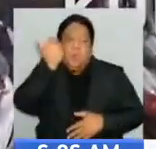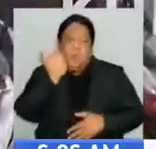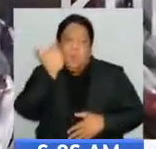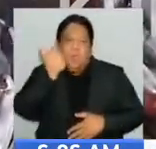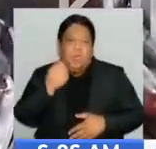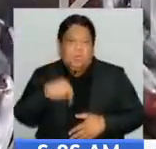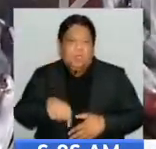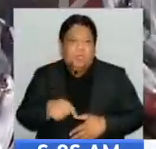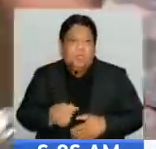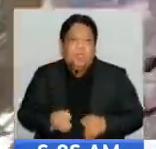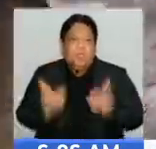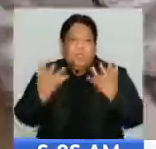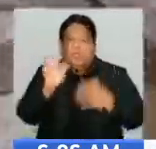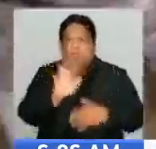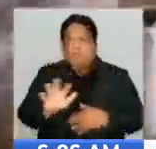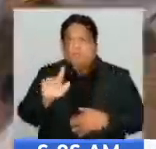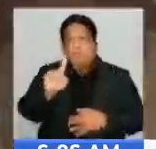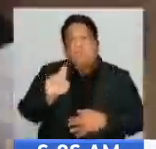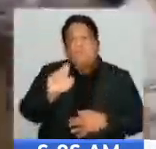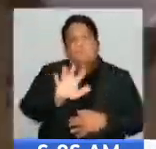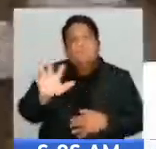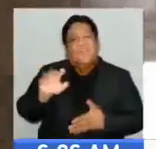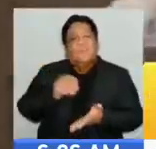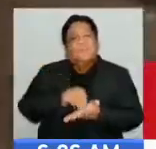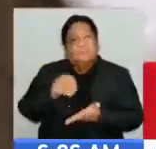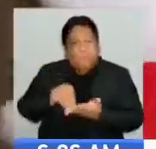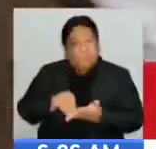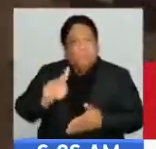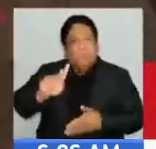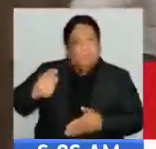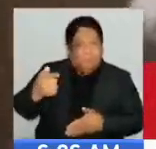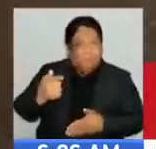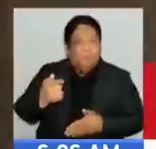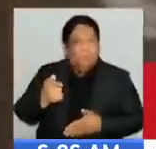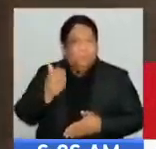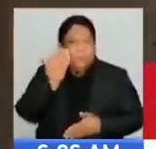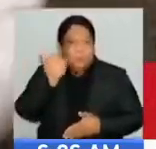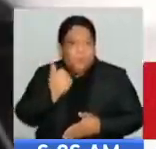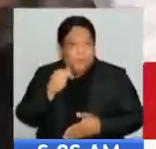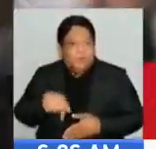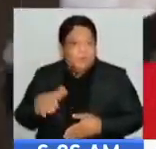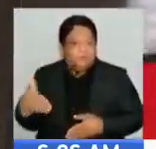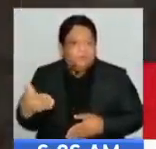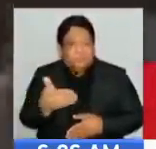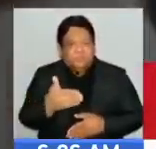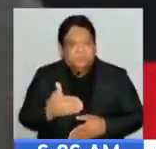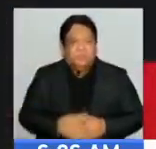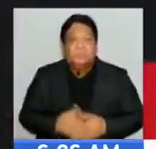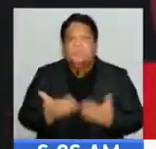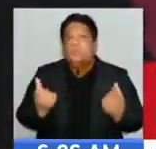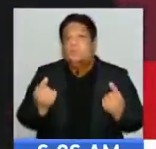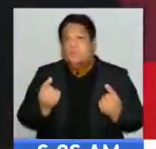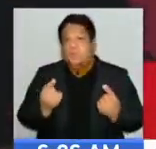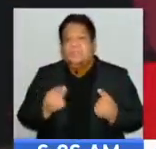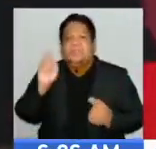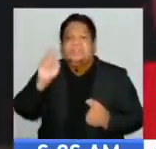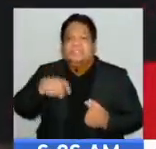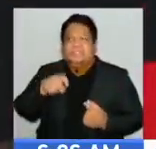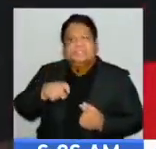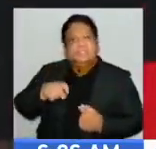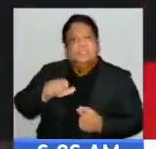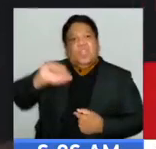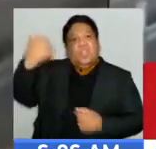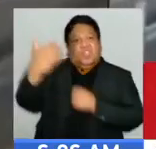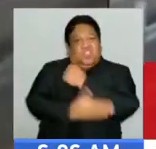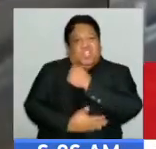tons Ngayong taon para mapunan ng kakulangan 35,000 metric tons ng isda ang i-import simula October 1 Hanggang December